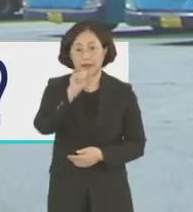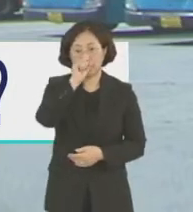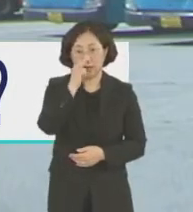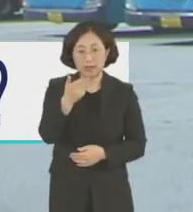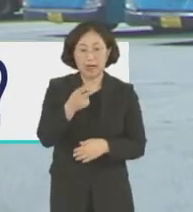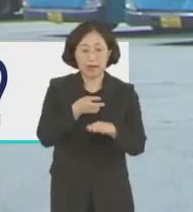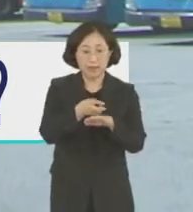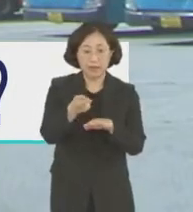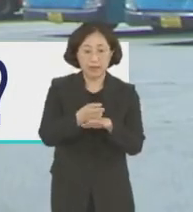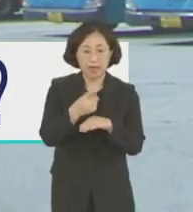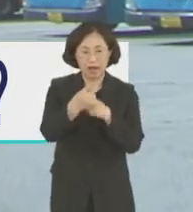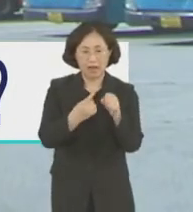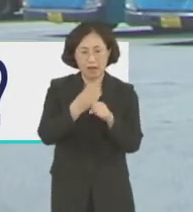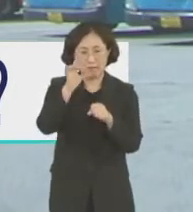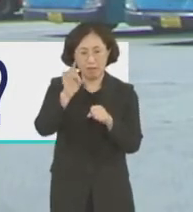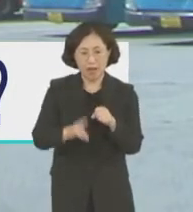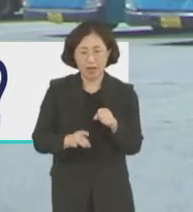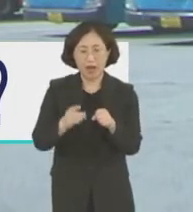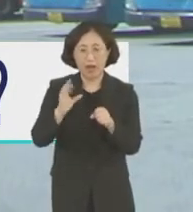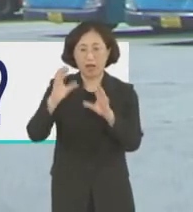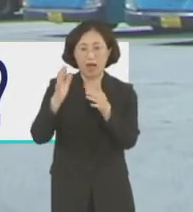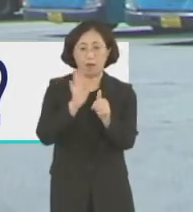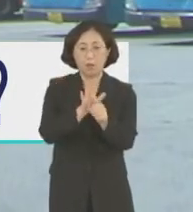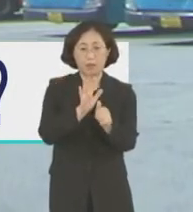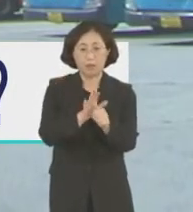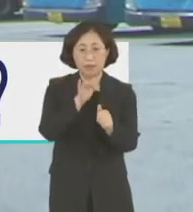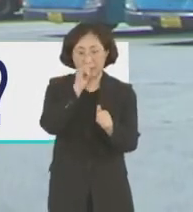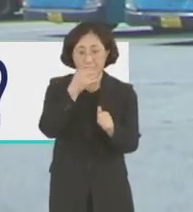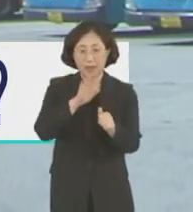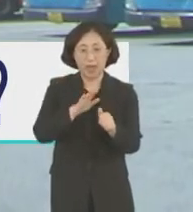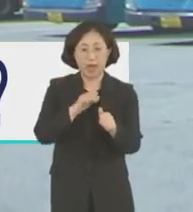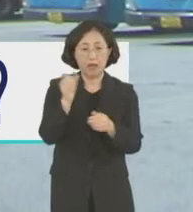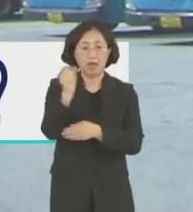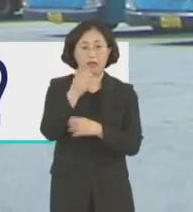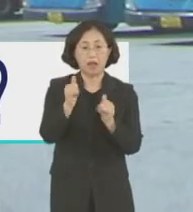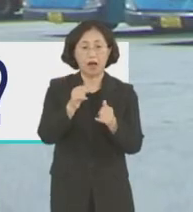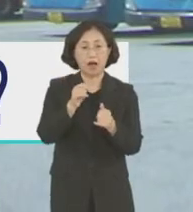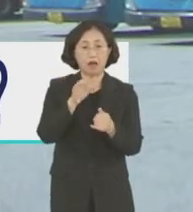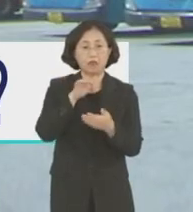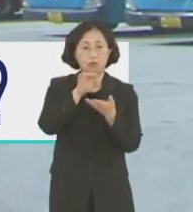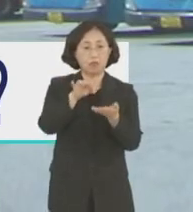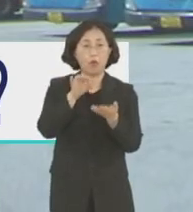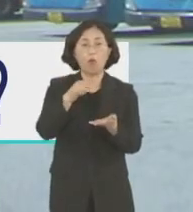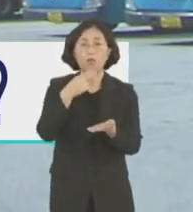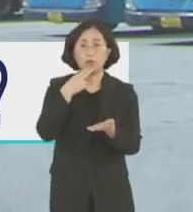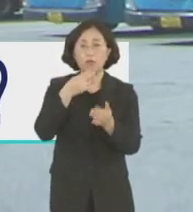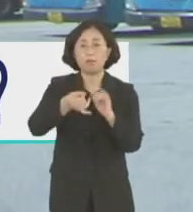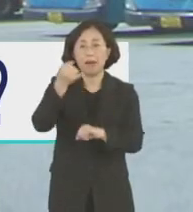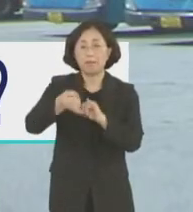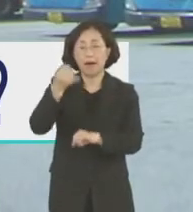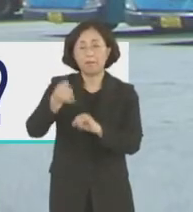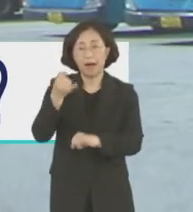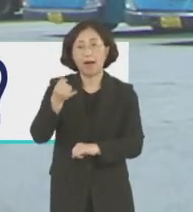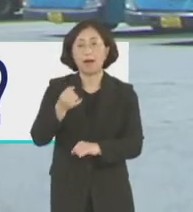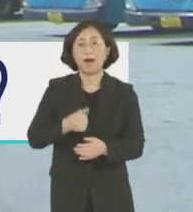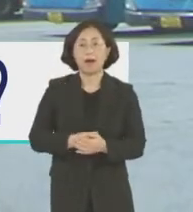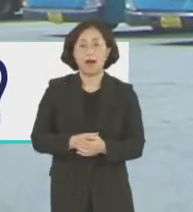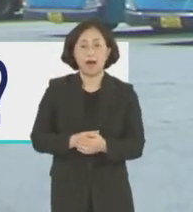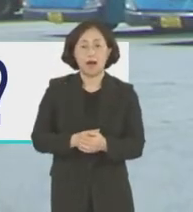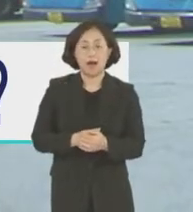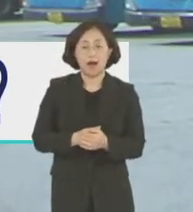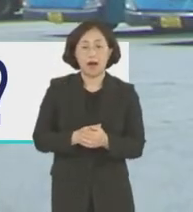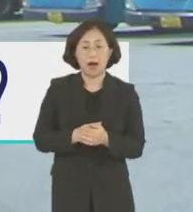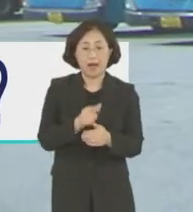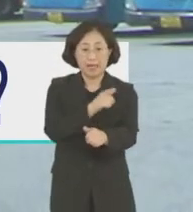서산 시내버스가 매년 수십억 보조금을 받고도 기사 월급조차 체불한다는 소식 전해드렸죠. 버스 이사회도 더 이상